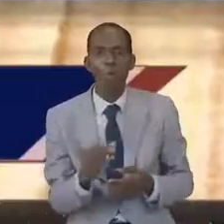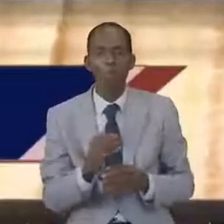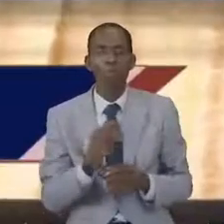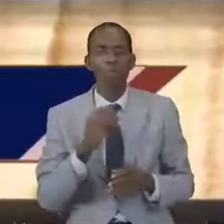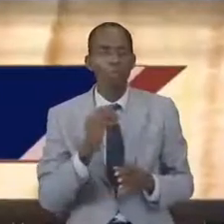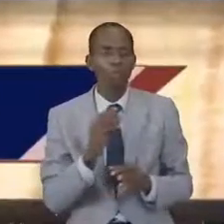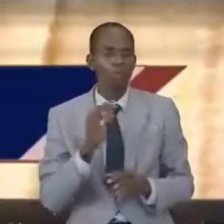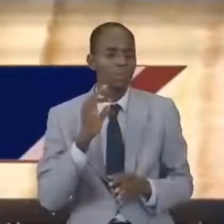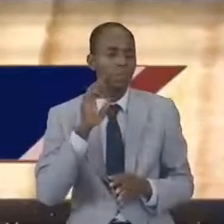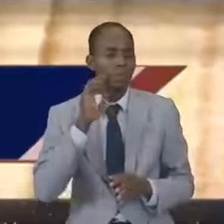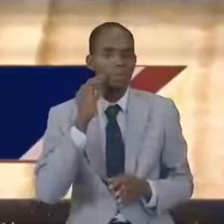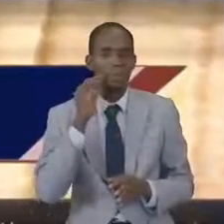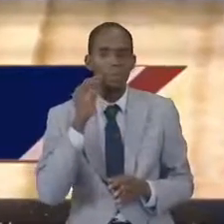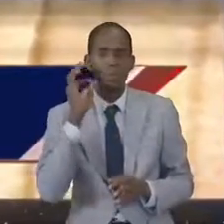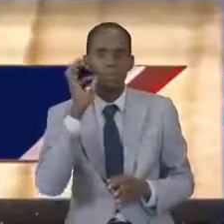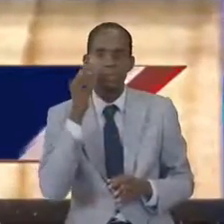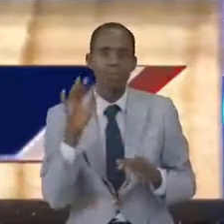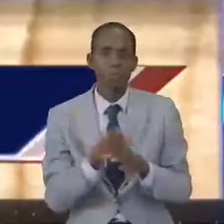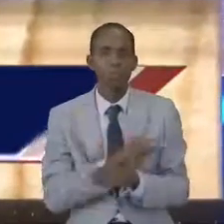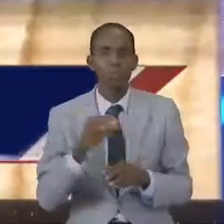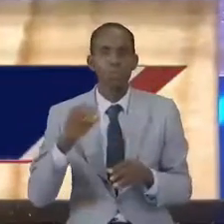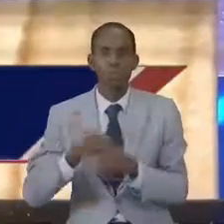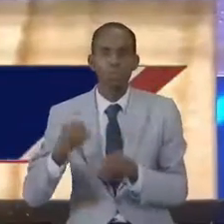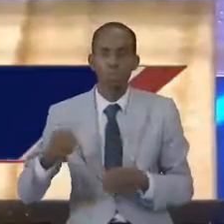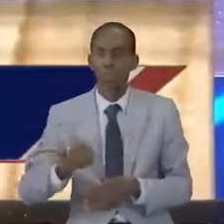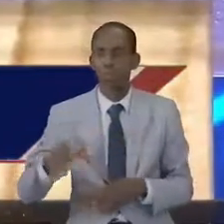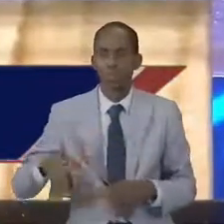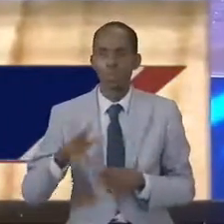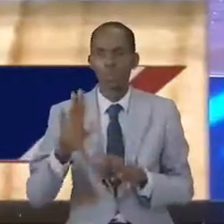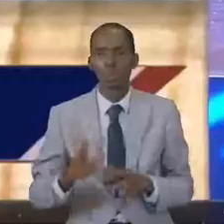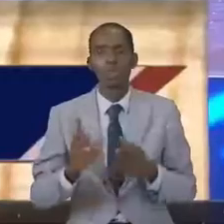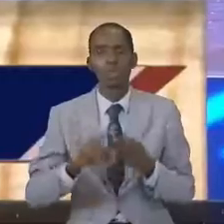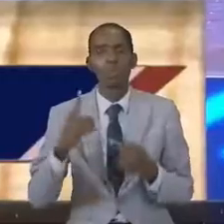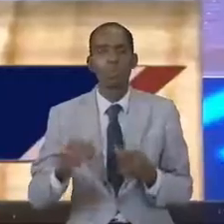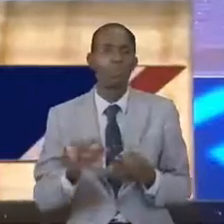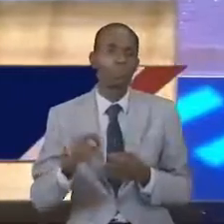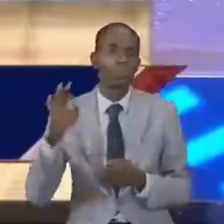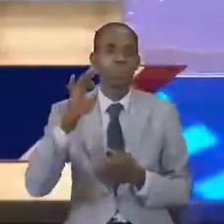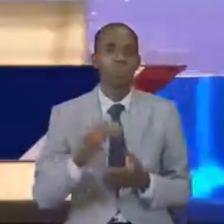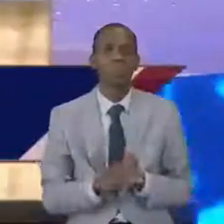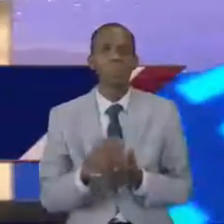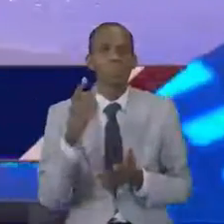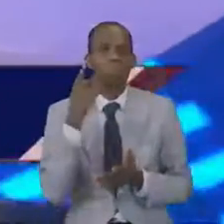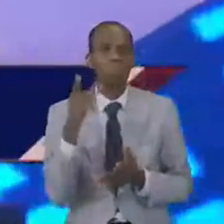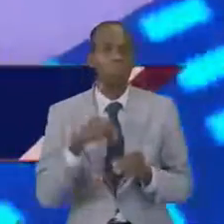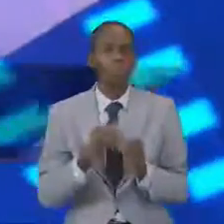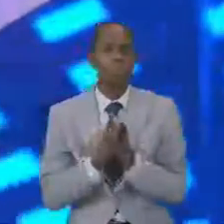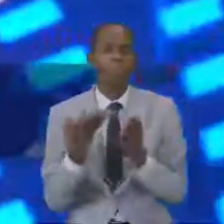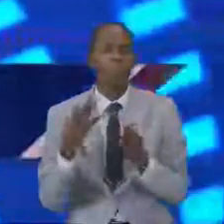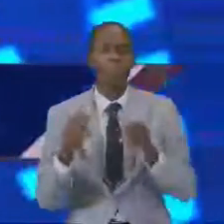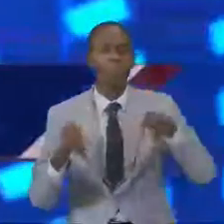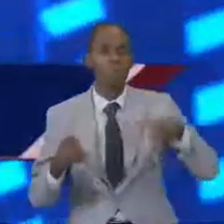l'éloge des semeurs féconds selon l'esprit l'éloge les semeurs fécond selon